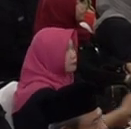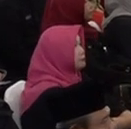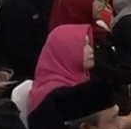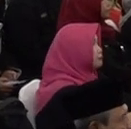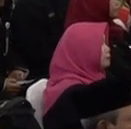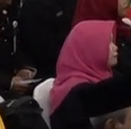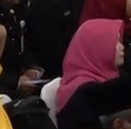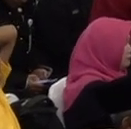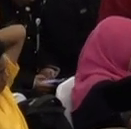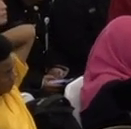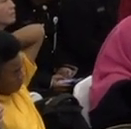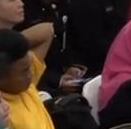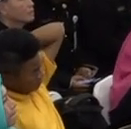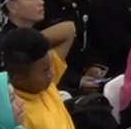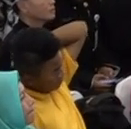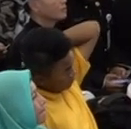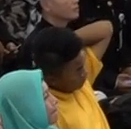Hai Itu pilihannya